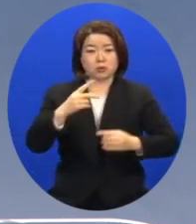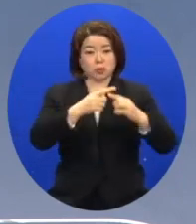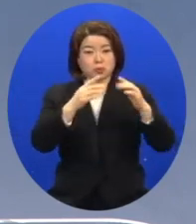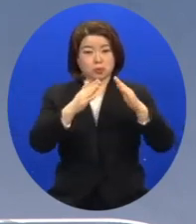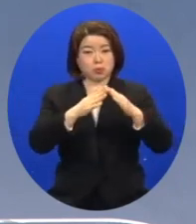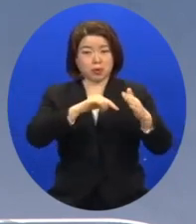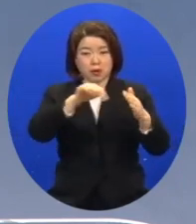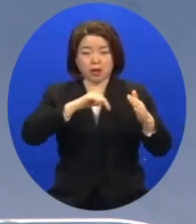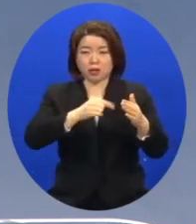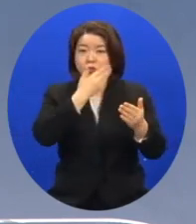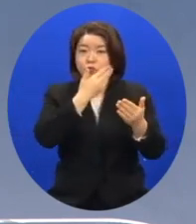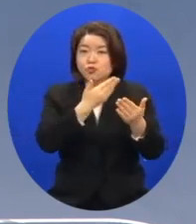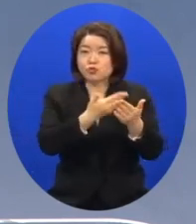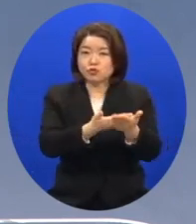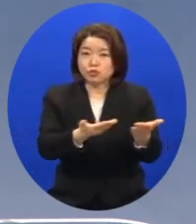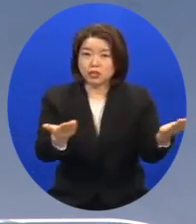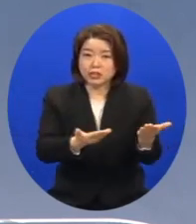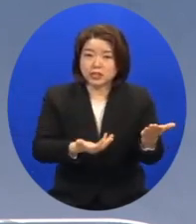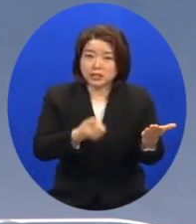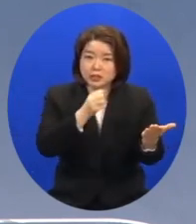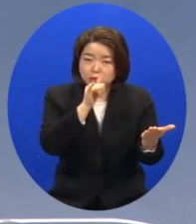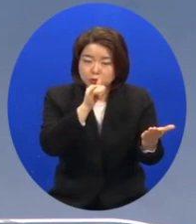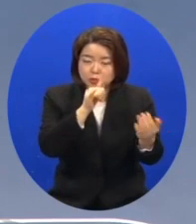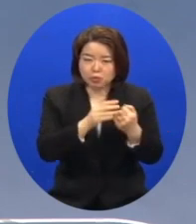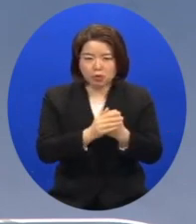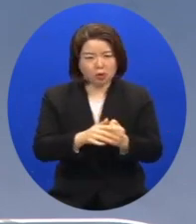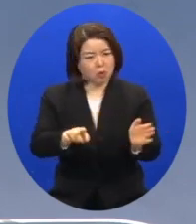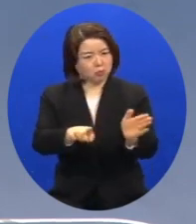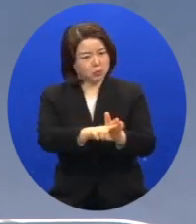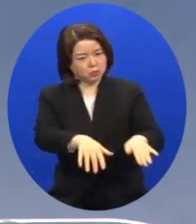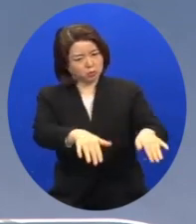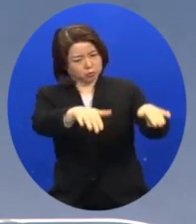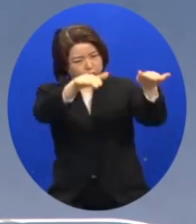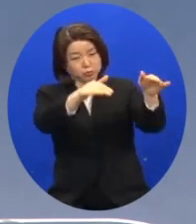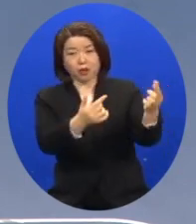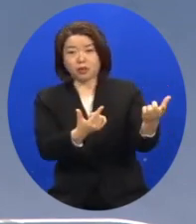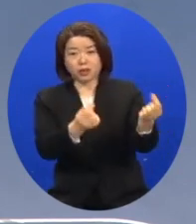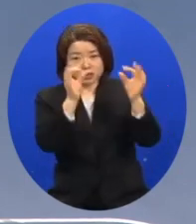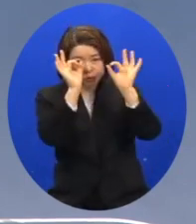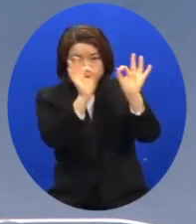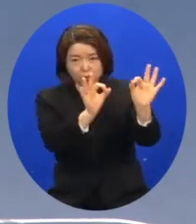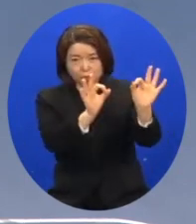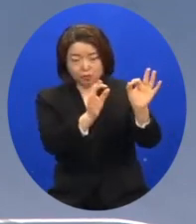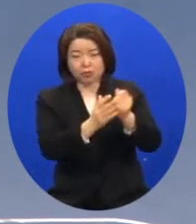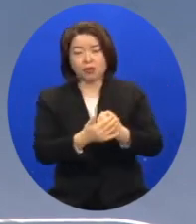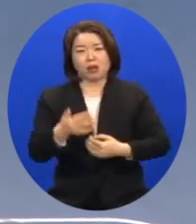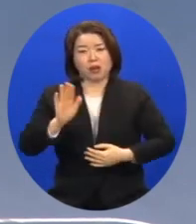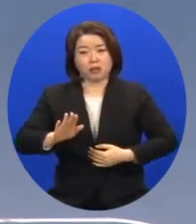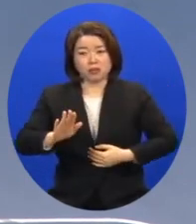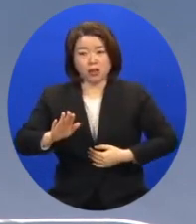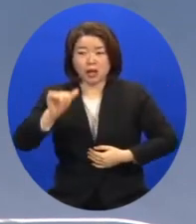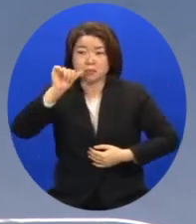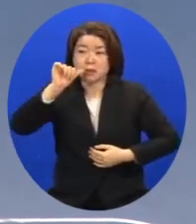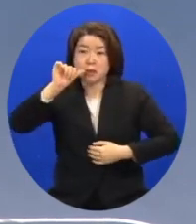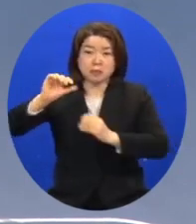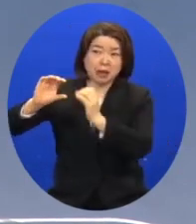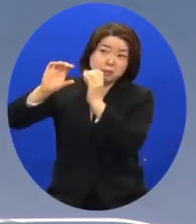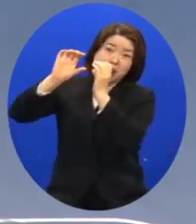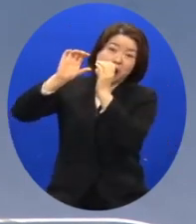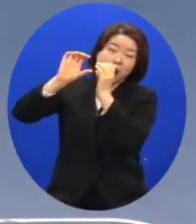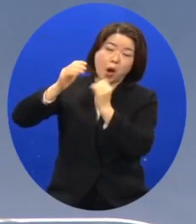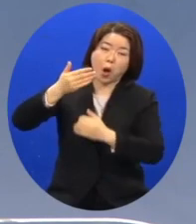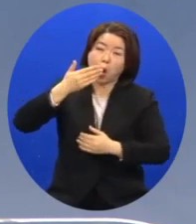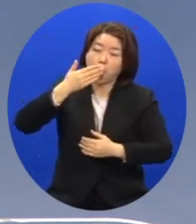고 믿음은 닫아 장성한 것 같은데 그런데 젖병 물고 있는 어린애 같은